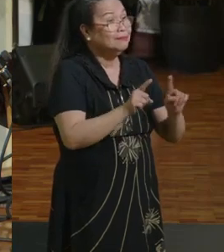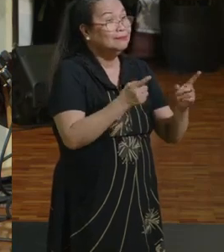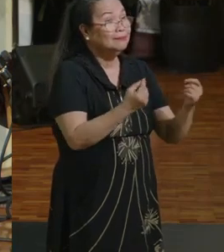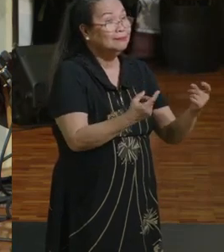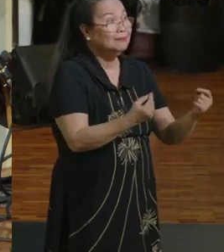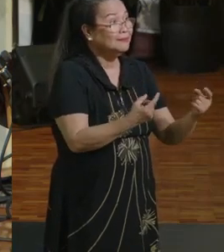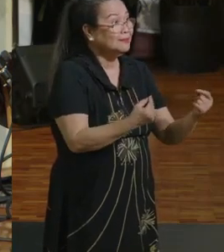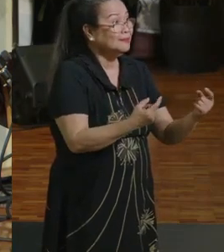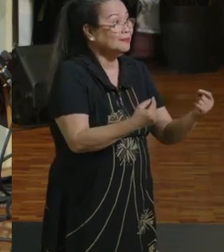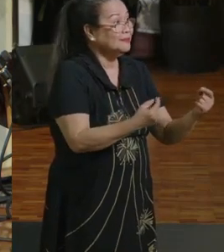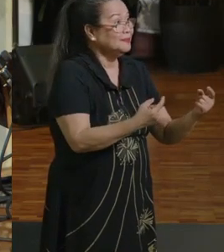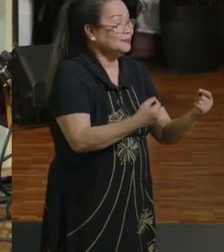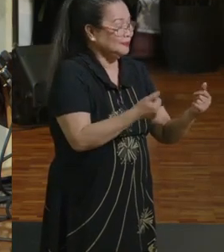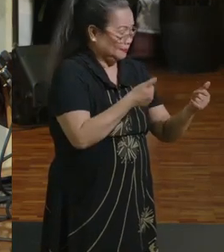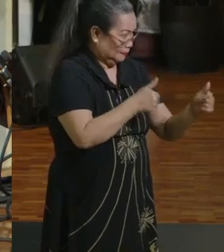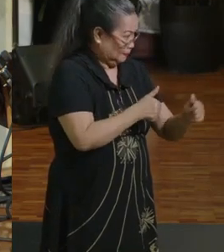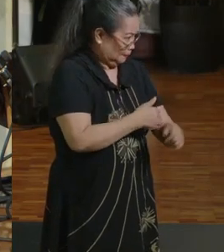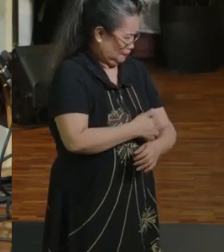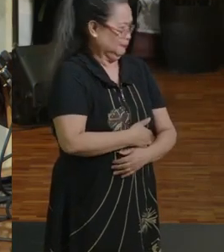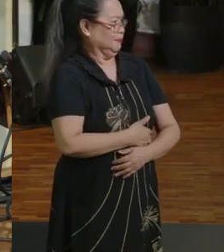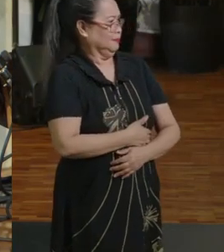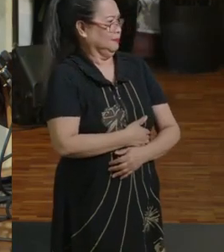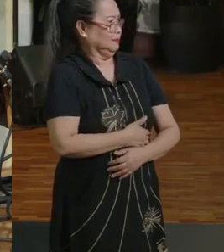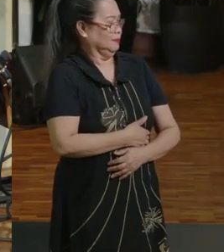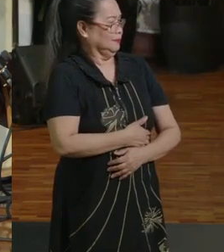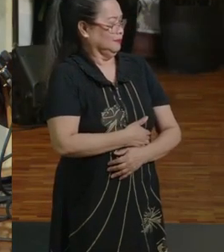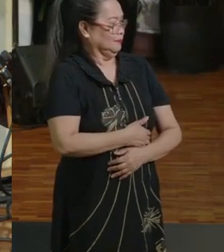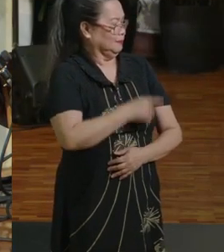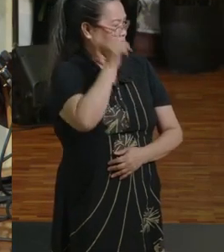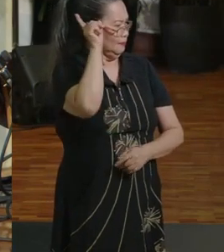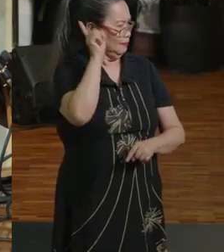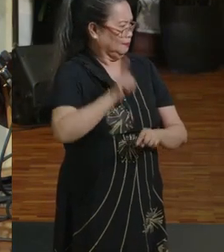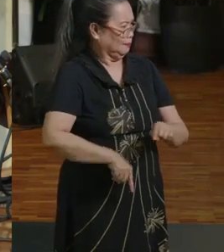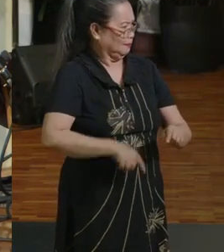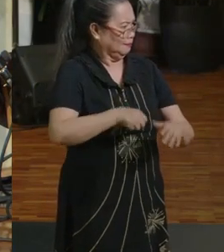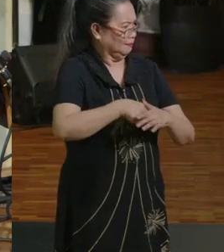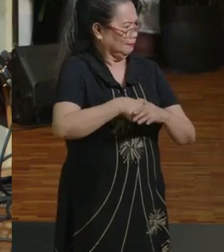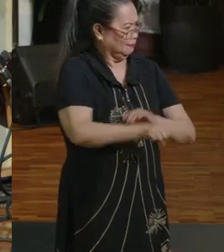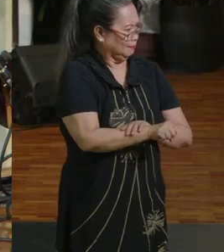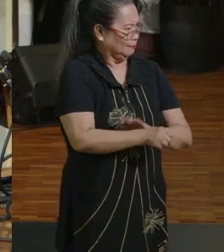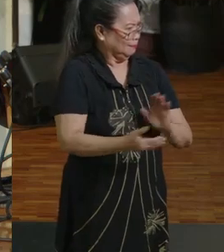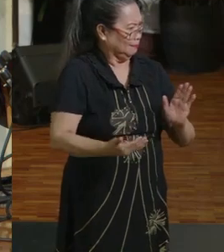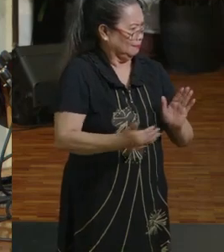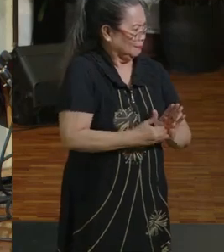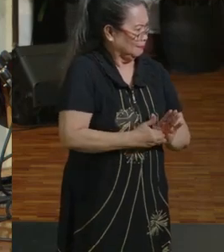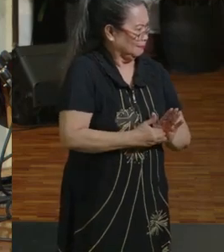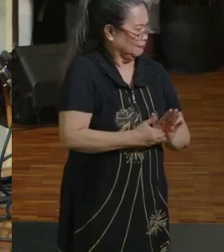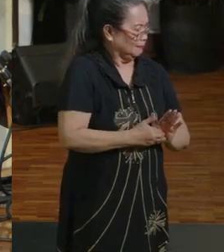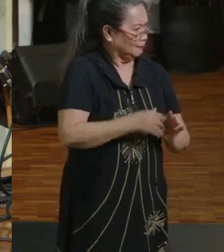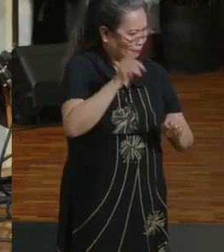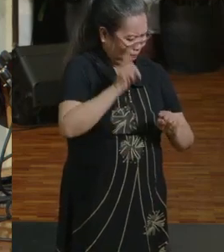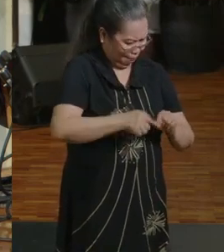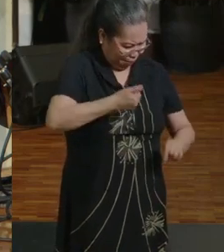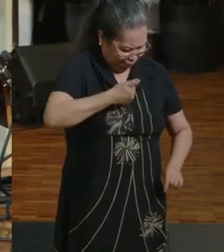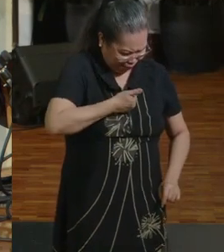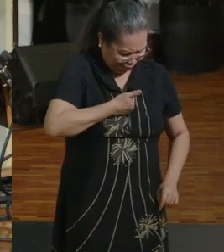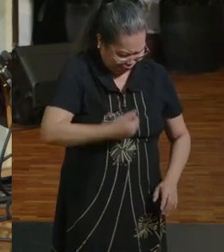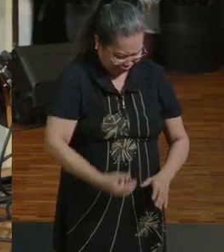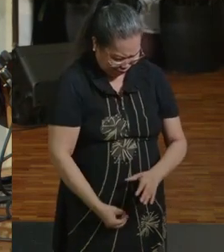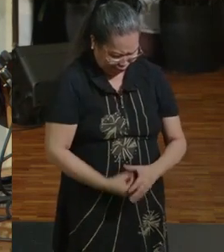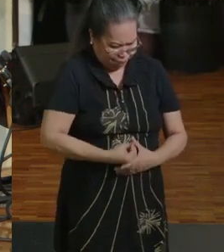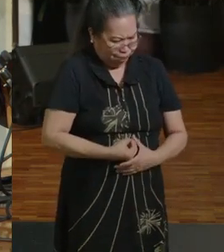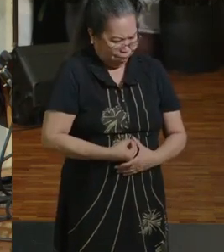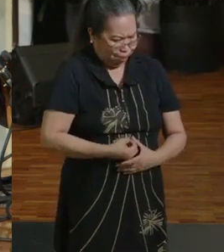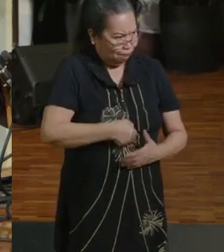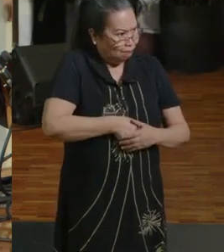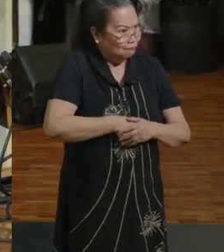do. Biglang, hindi ko kaya itong born again. Hindi ko kayang i-born again ang sarili ko in the same